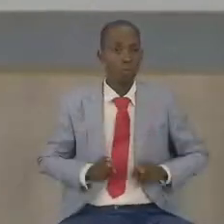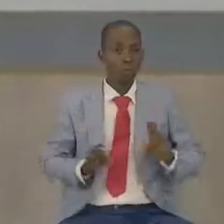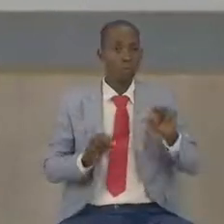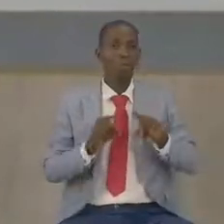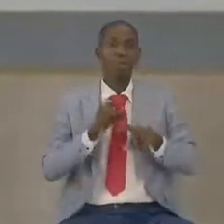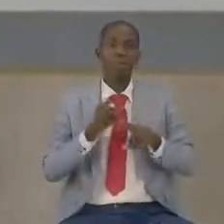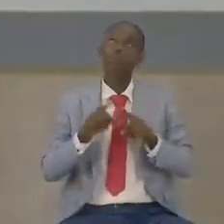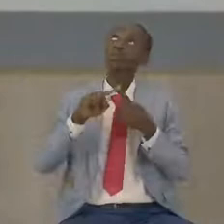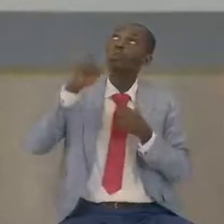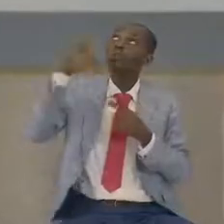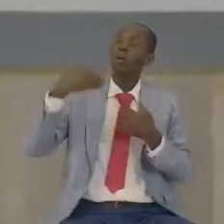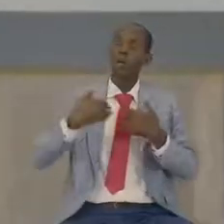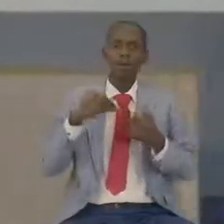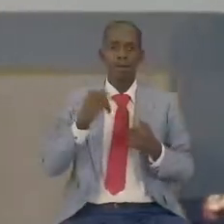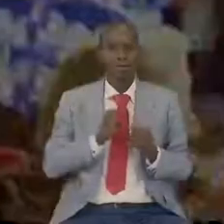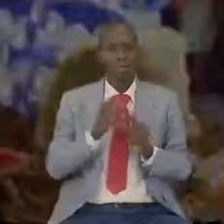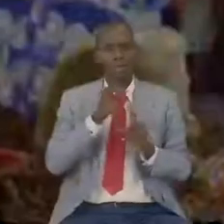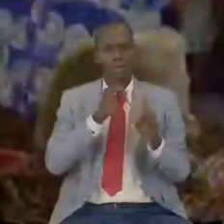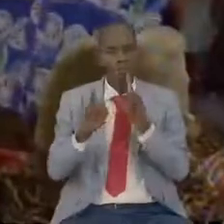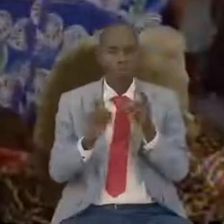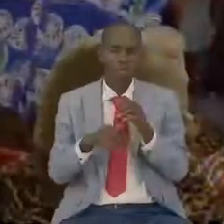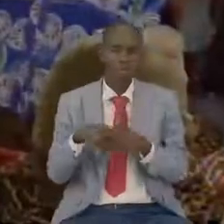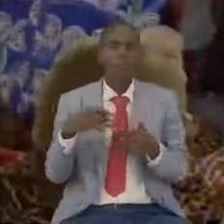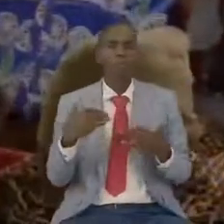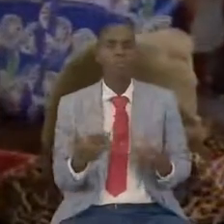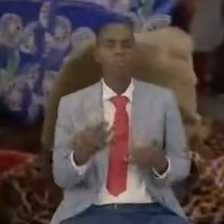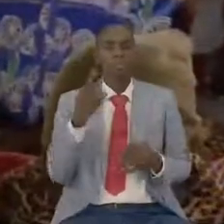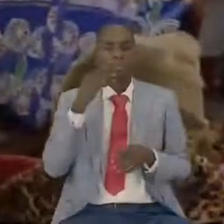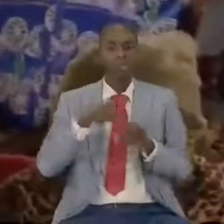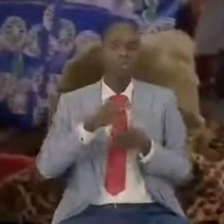jusqu'à présent. Verset 17 là-bas.